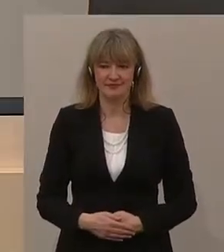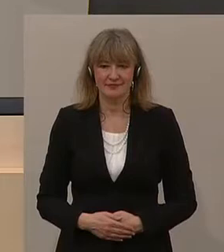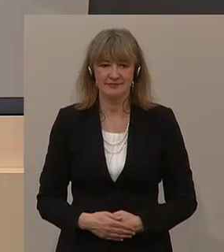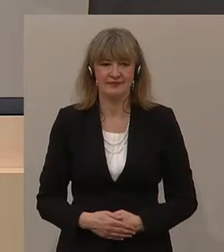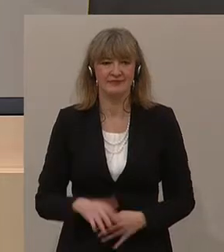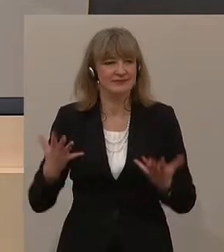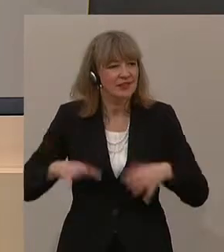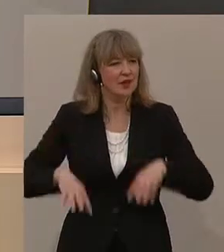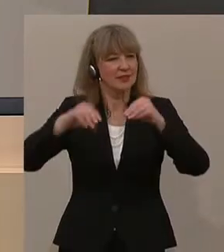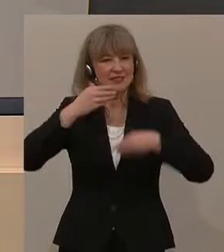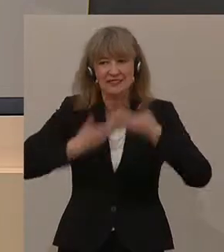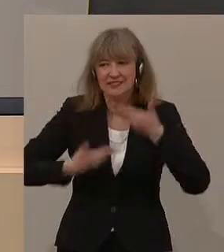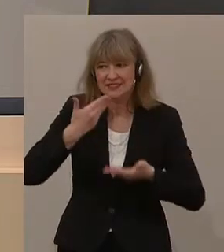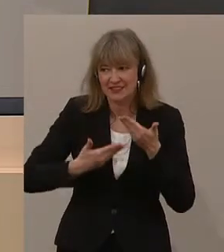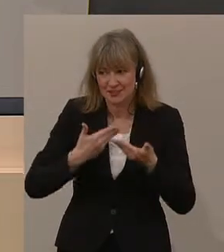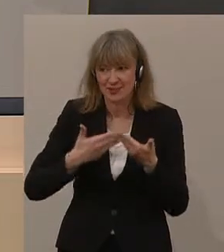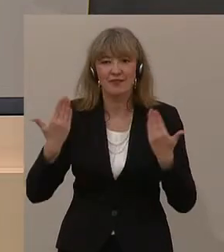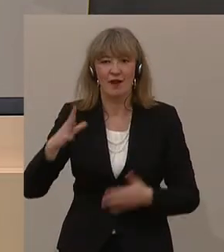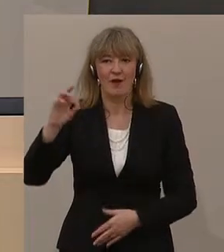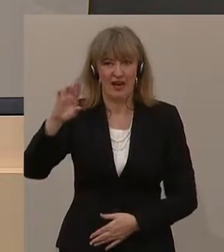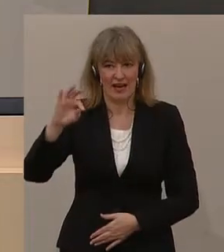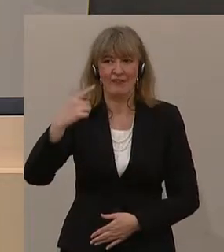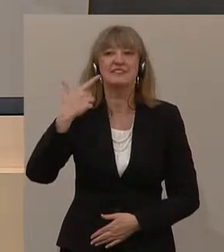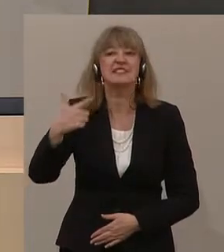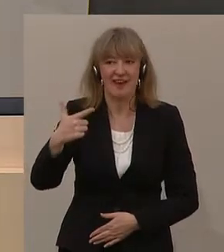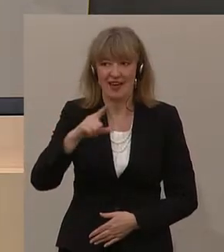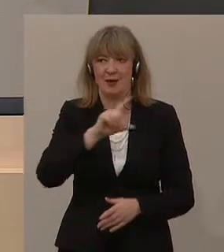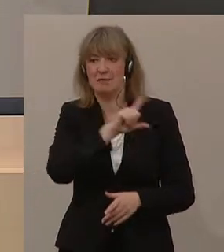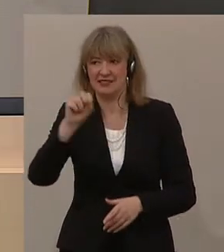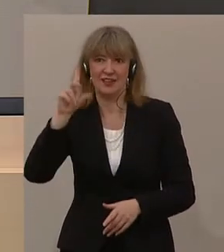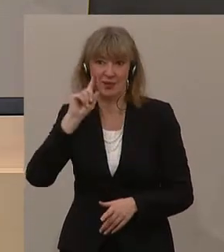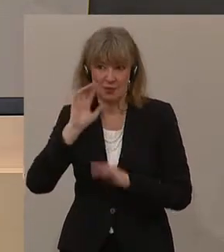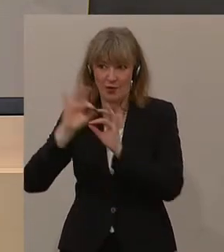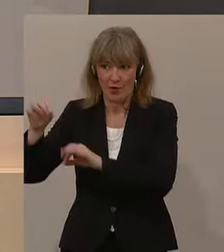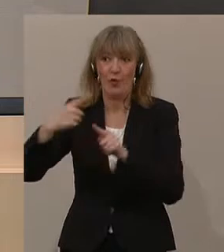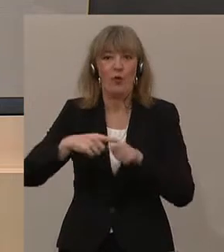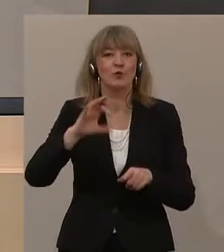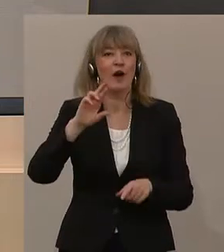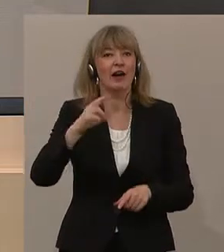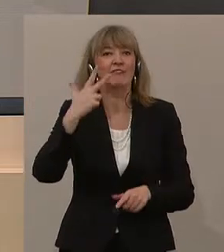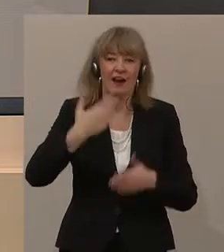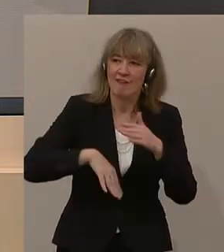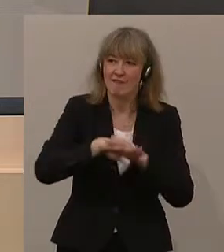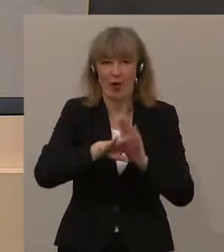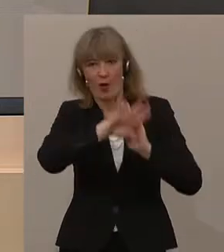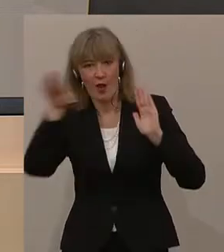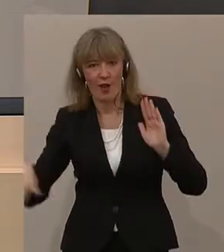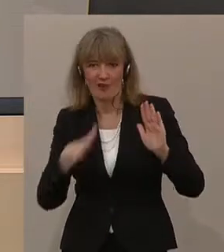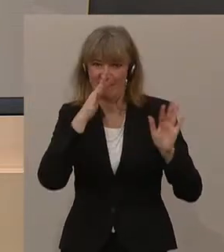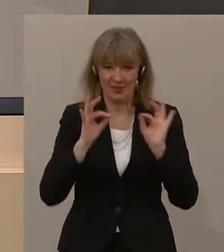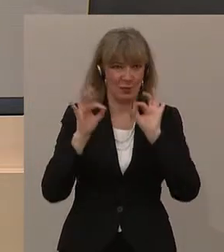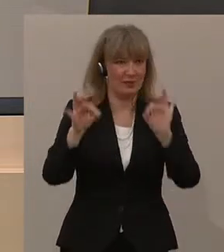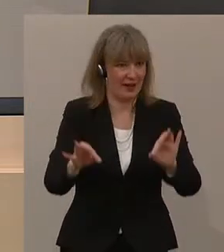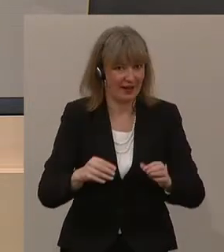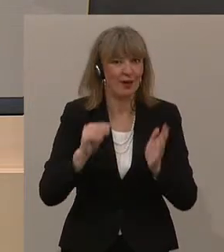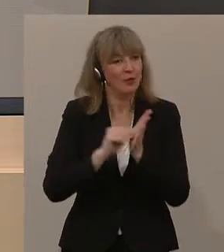Die konstituierende Sitzung wird von ORF 2 bis 13 Uhr und von ORF 3 in voller Länge übertragen werden. Weiters